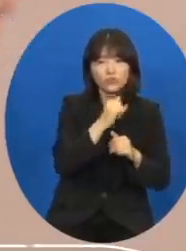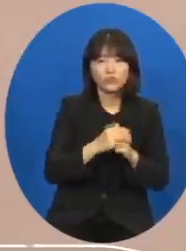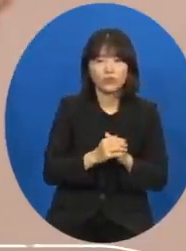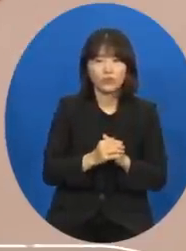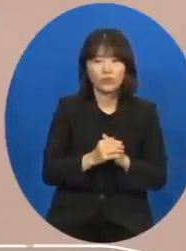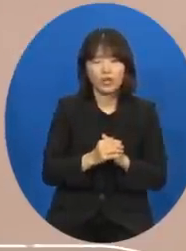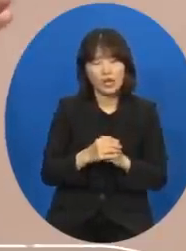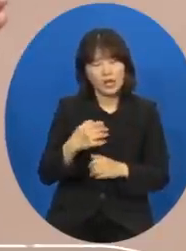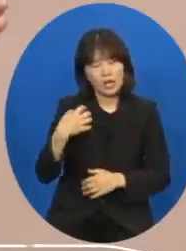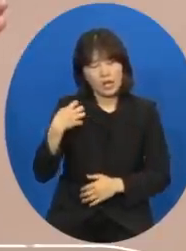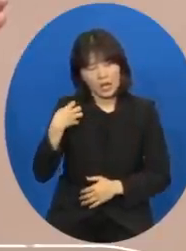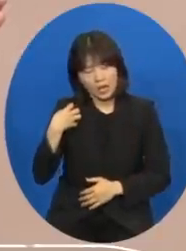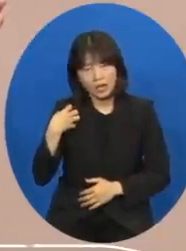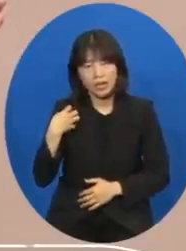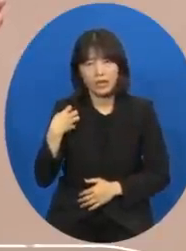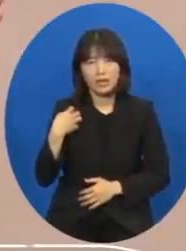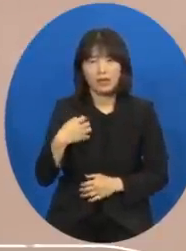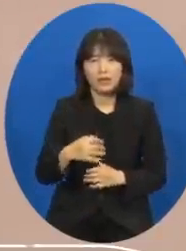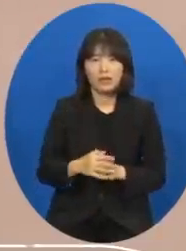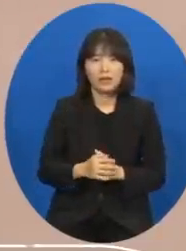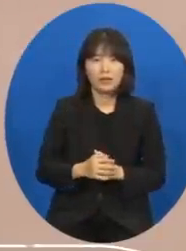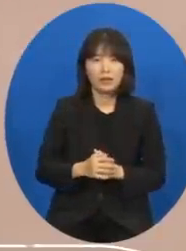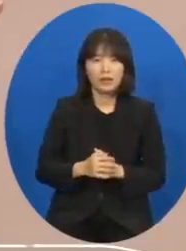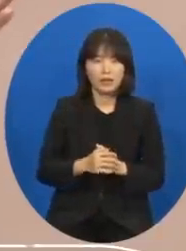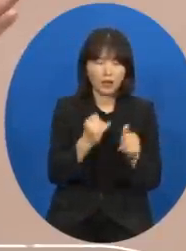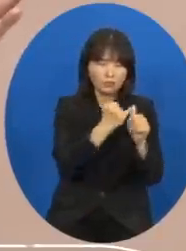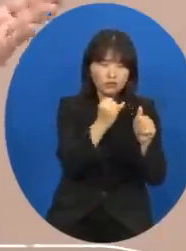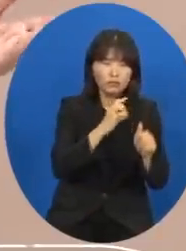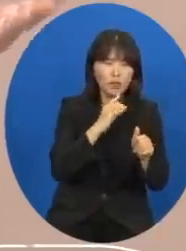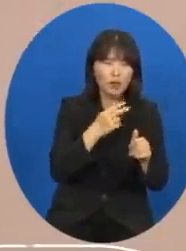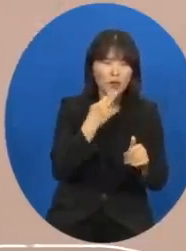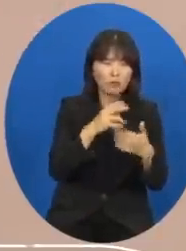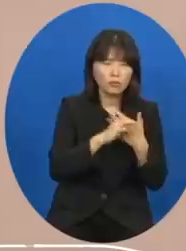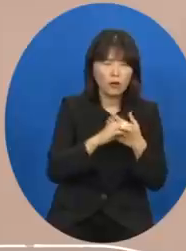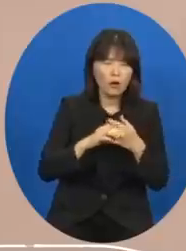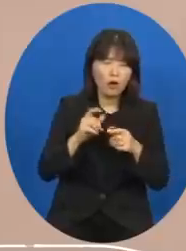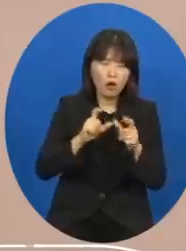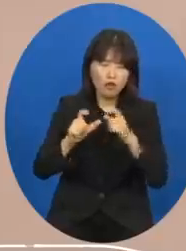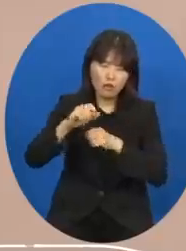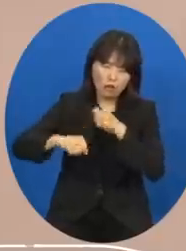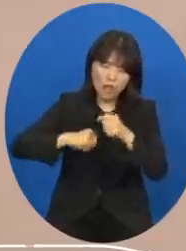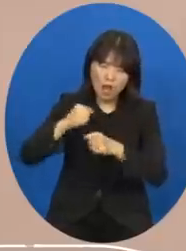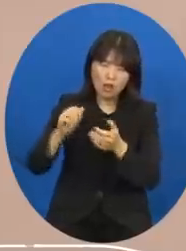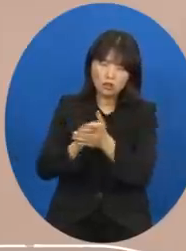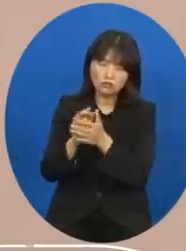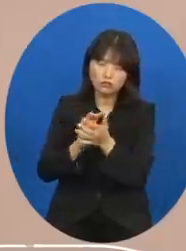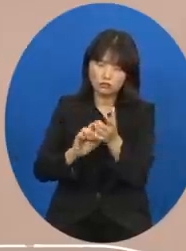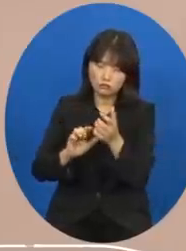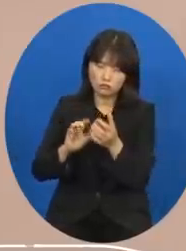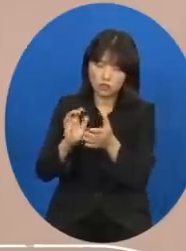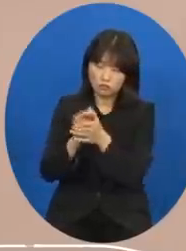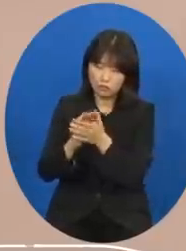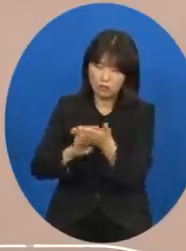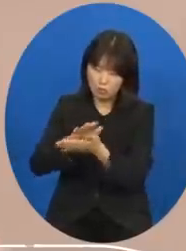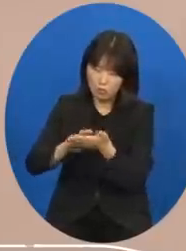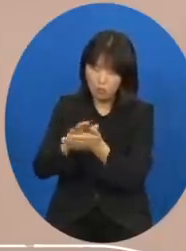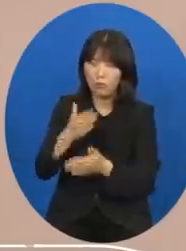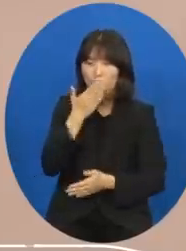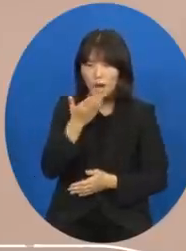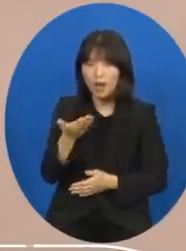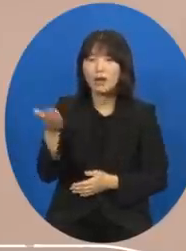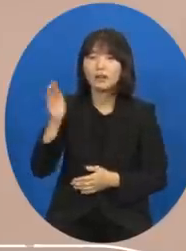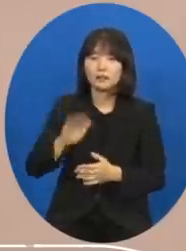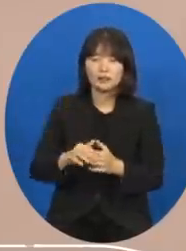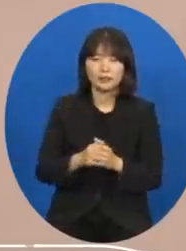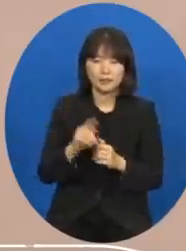얼마나 부담스러운지 아내가. 아내만 없으면 자유롭게 친구들이랑 더 놀 수 있을 것 같은데. 그래서 어느